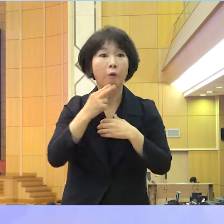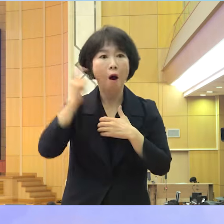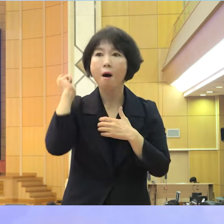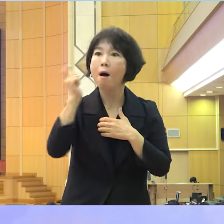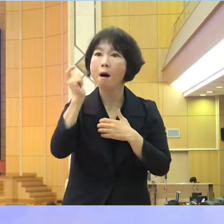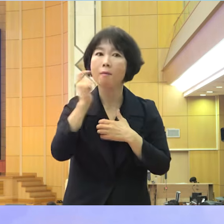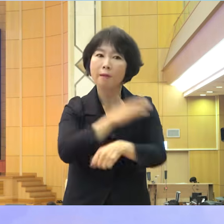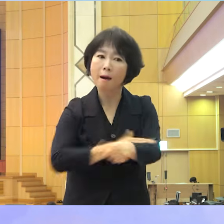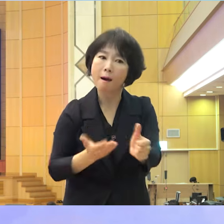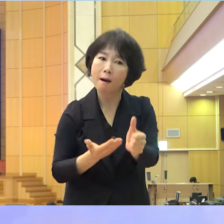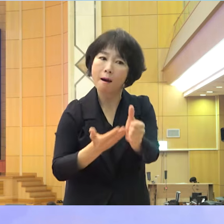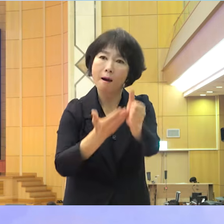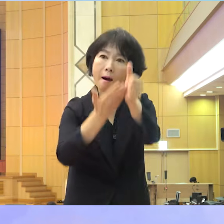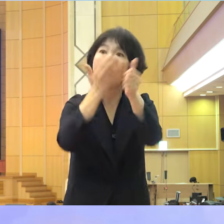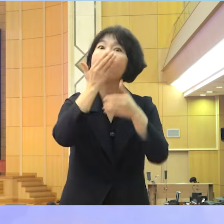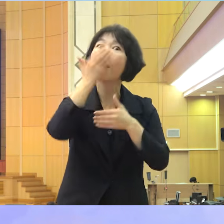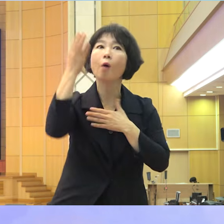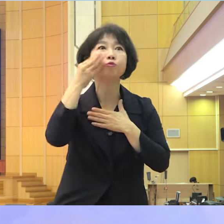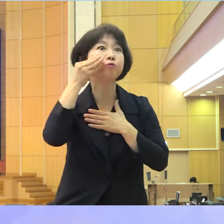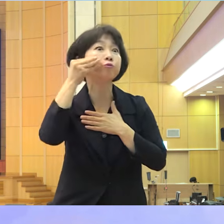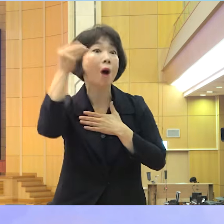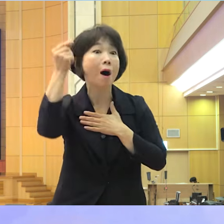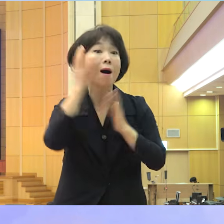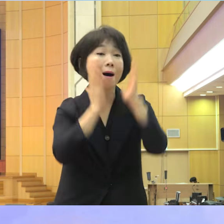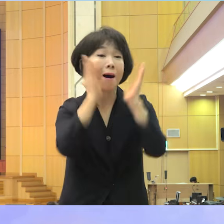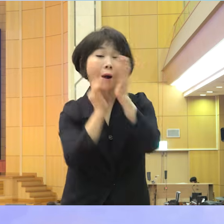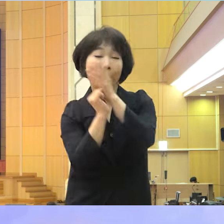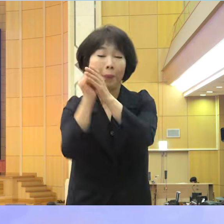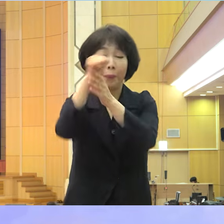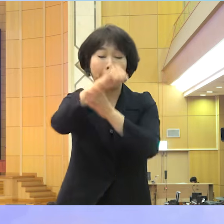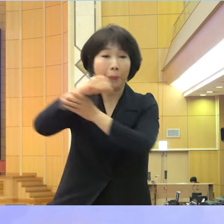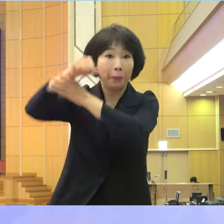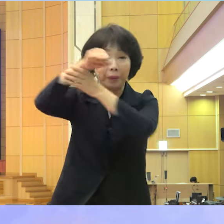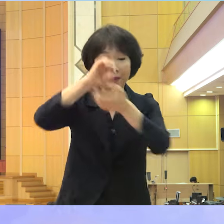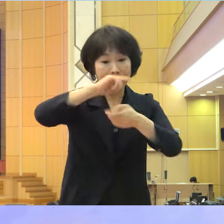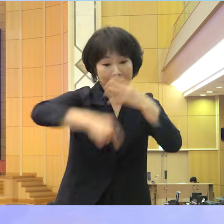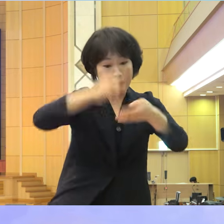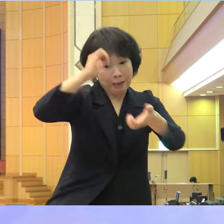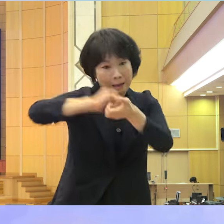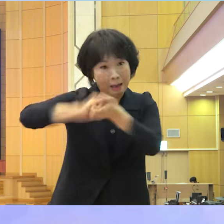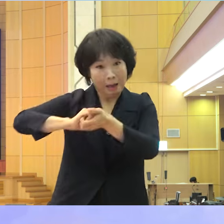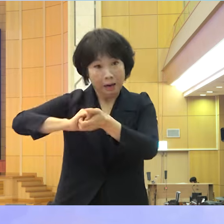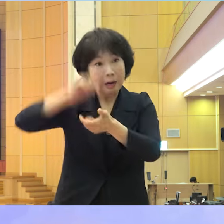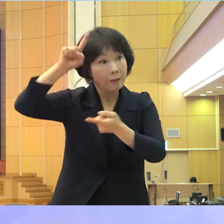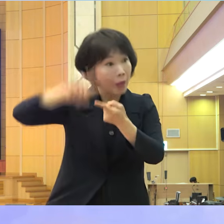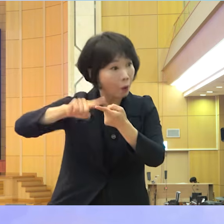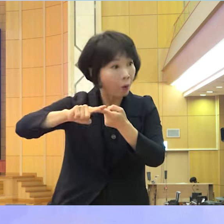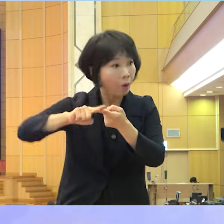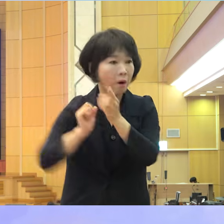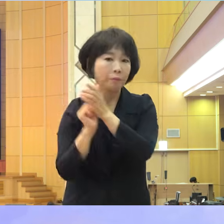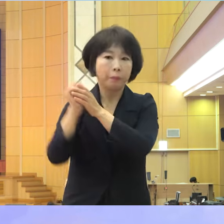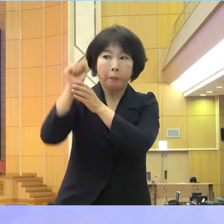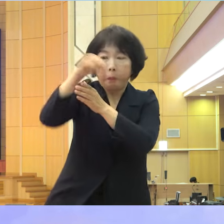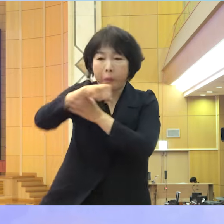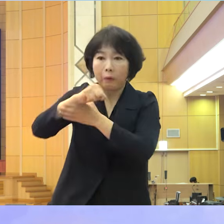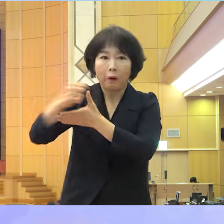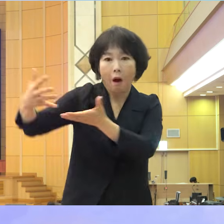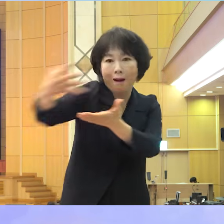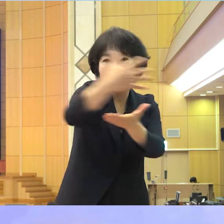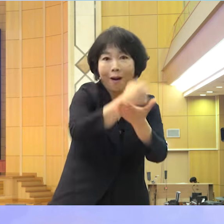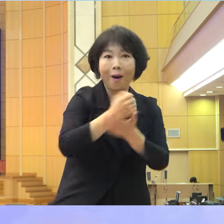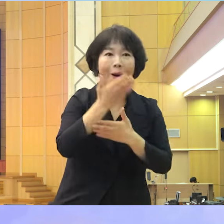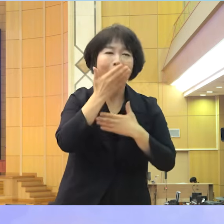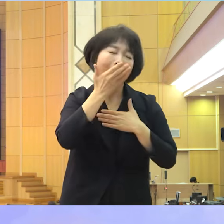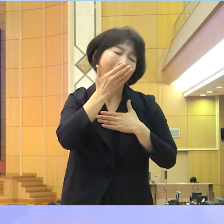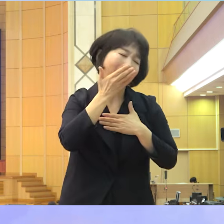잎이 청청하고 시절을 쫓아, 이 말은 계절에 따라서, 시절에 따라서